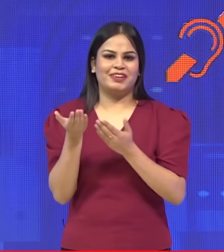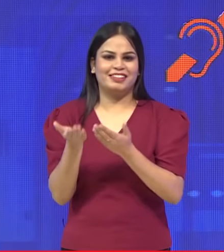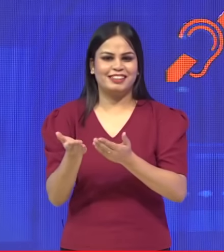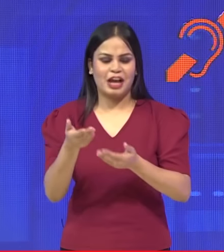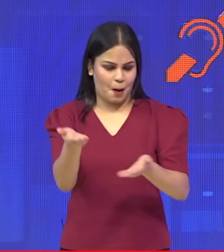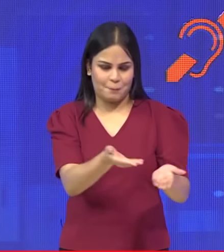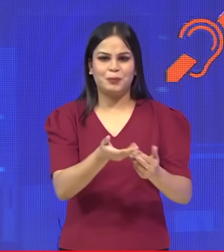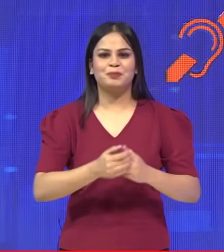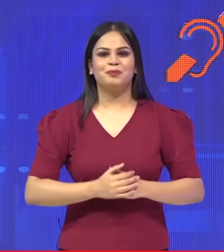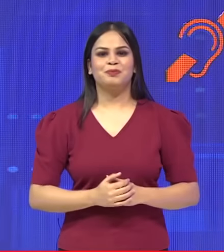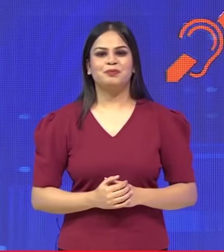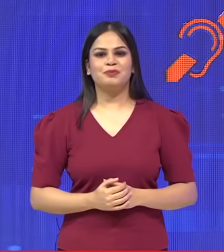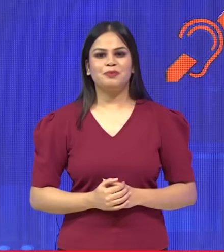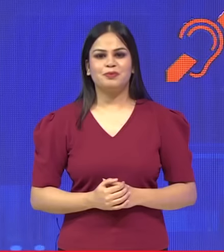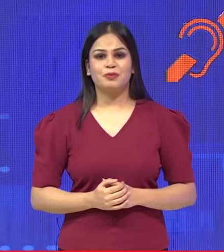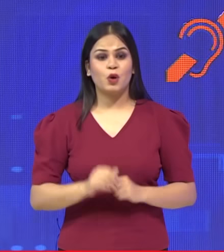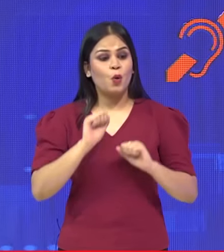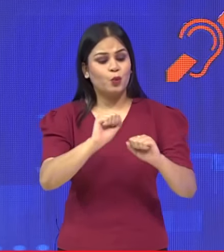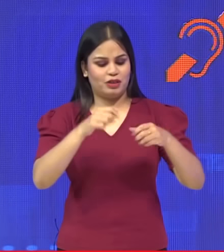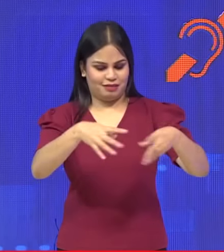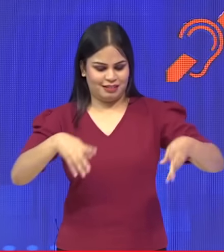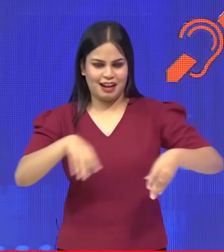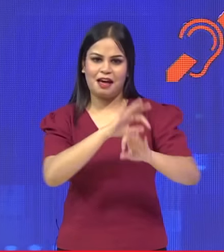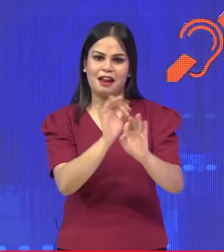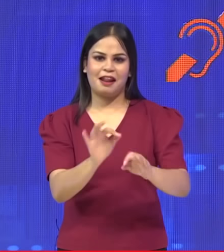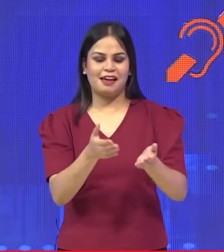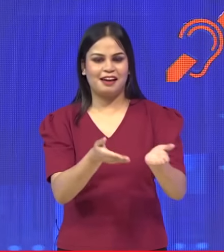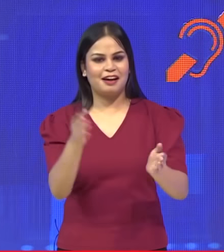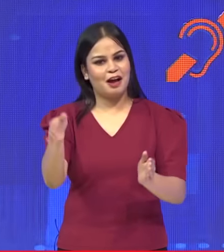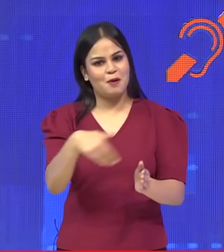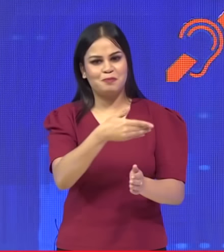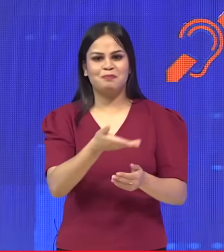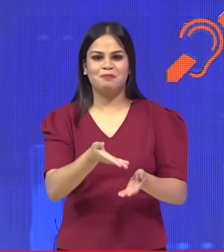आई आपके लिए कटघरा तैयार है